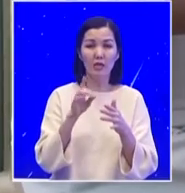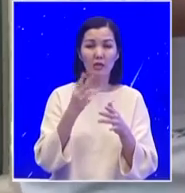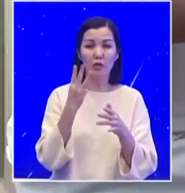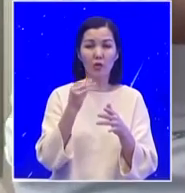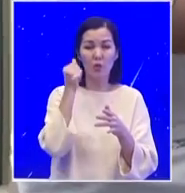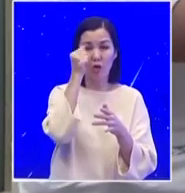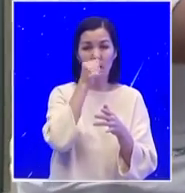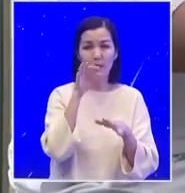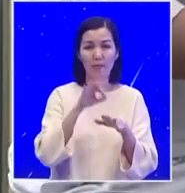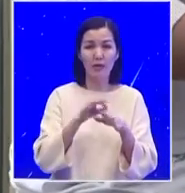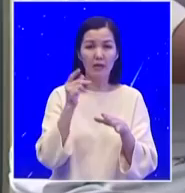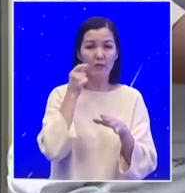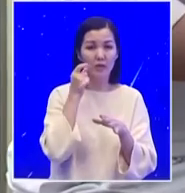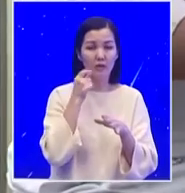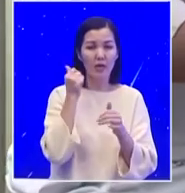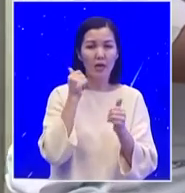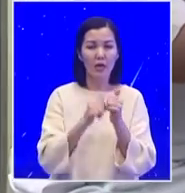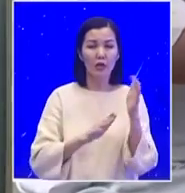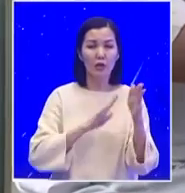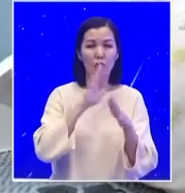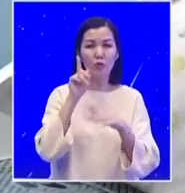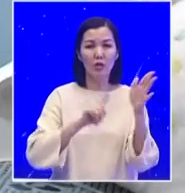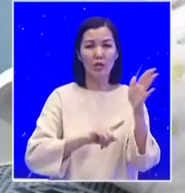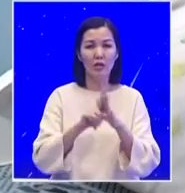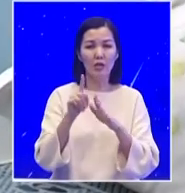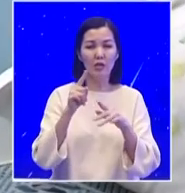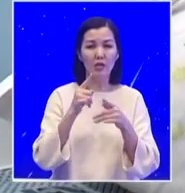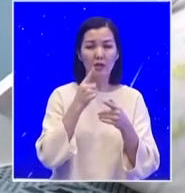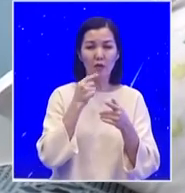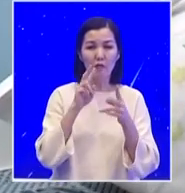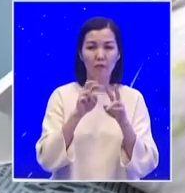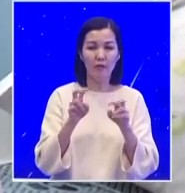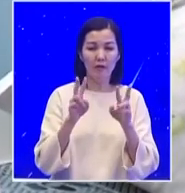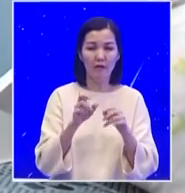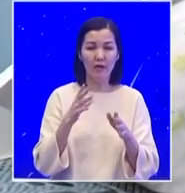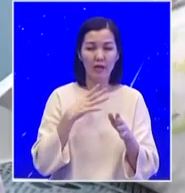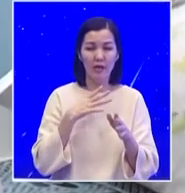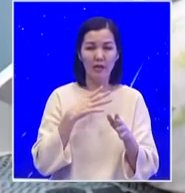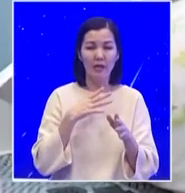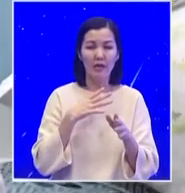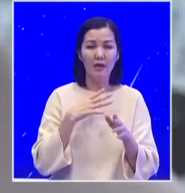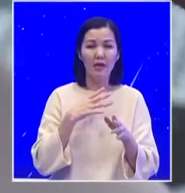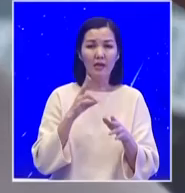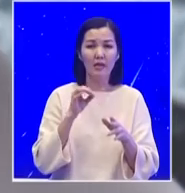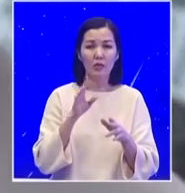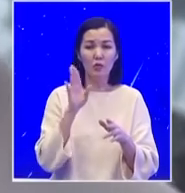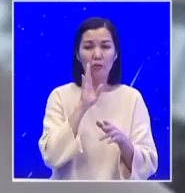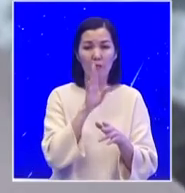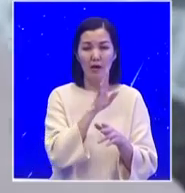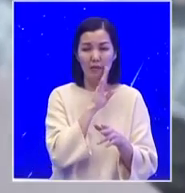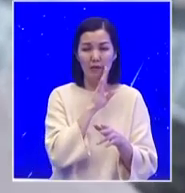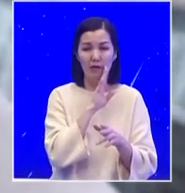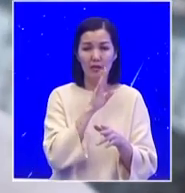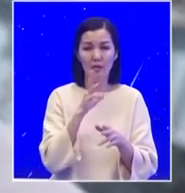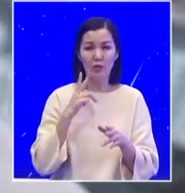3 лет Айару болеет диабетом. Каждое ее утро начинается с анализа сахара в крови, глюкометр, тестовые палочки. Назгуль Секилбаева, мама